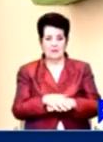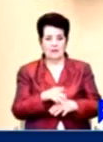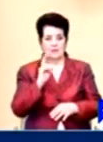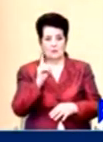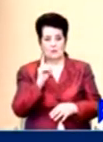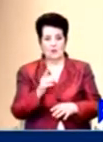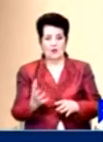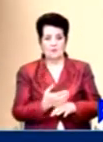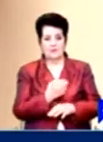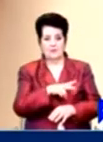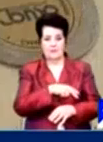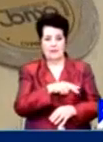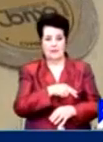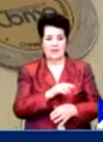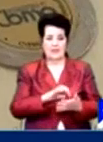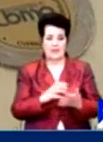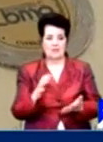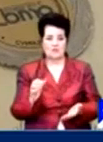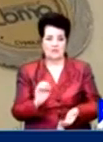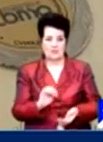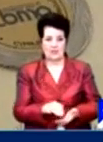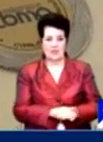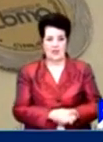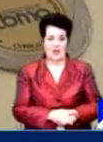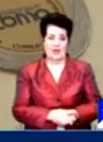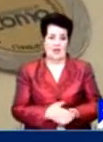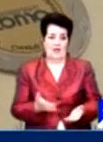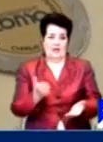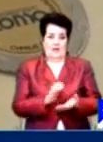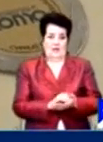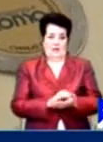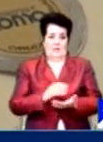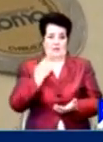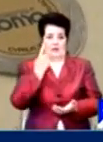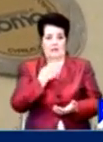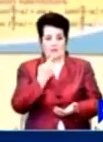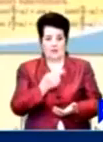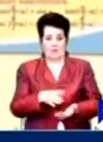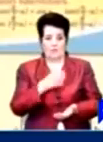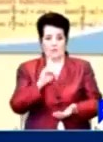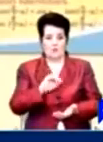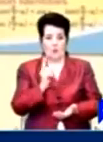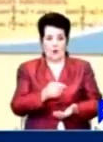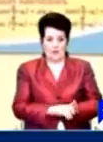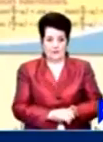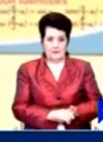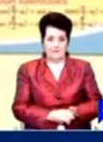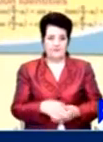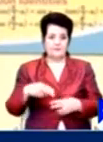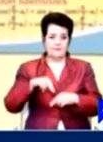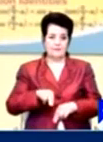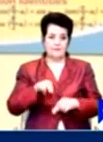juniori, unde a obținut medalia de argint. Rezultatul frumos nu s-a obținut peste noapte. A fost un an lung de